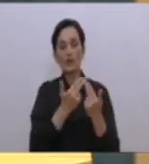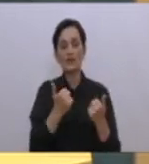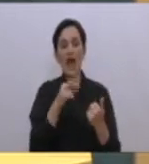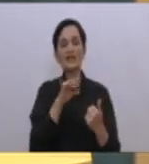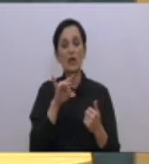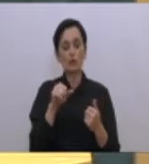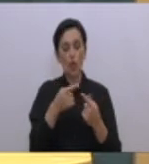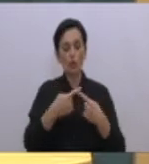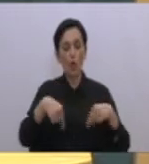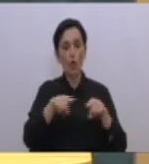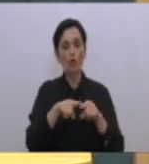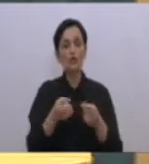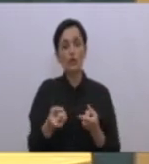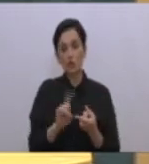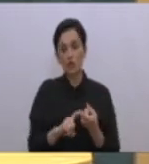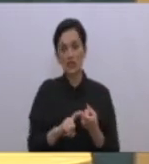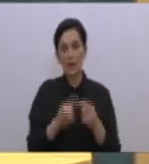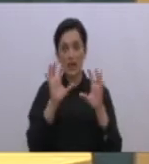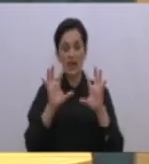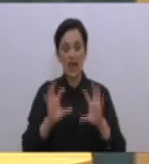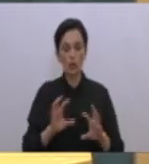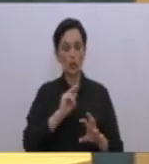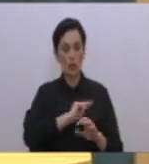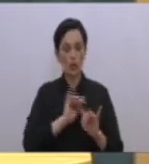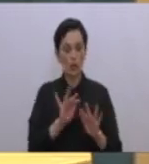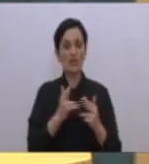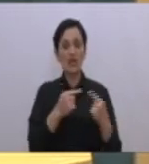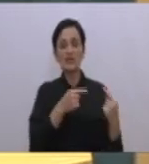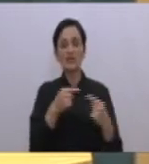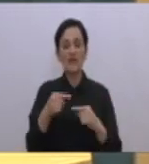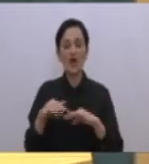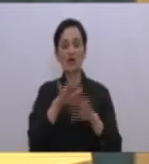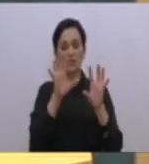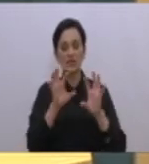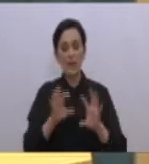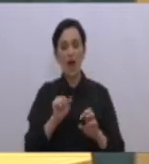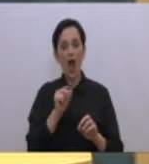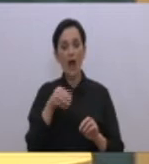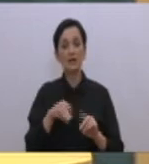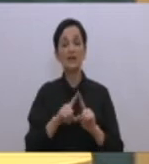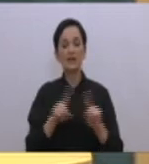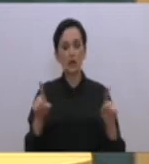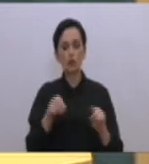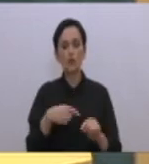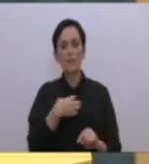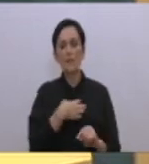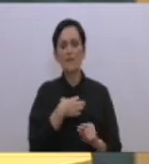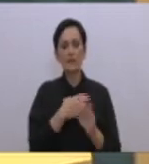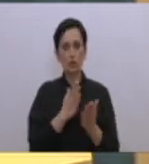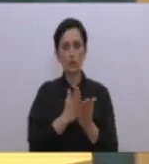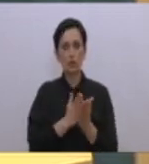დიასპორული ორგანიზაციების შესახებ კანონზე და სხვა დარგობრივ საკანონმდებლო აქტებზე. განსაკუთრებით აქ მნიშვნელოვანი